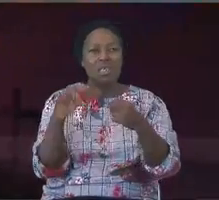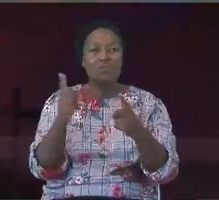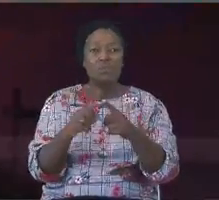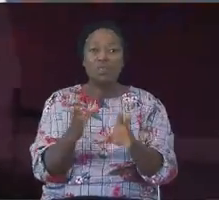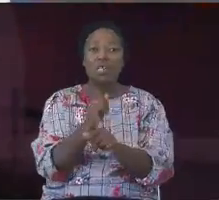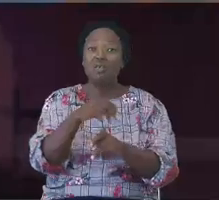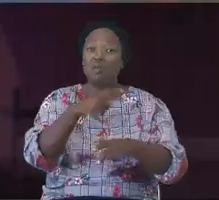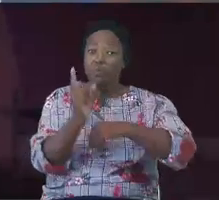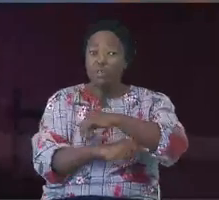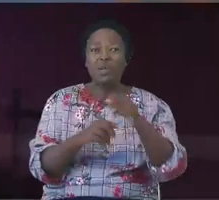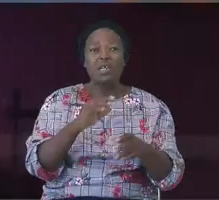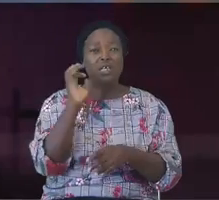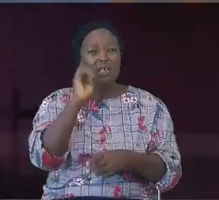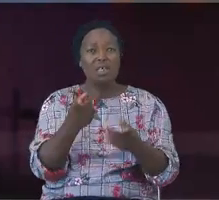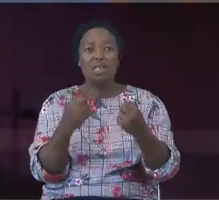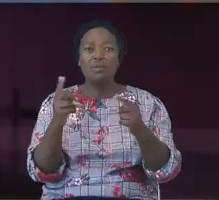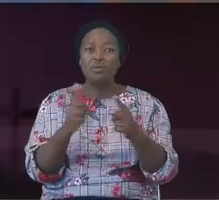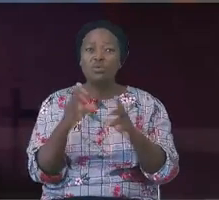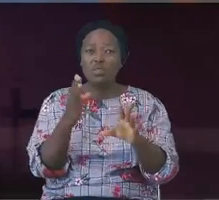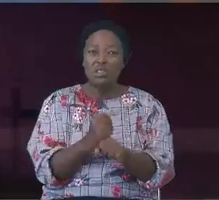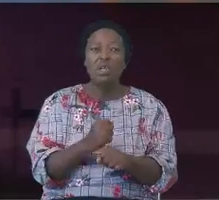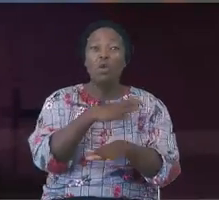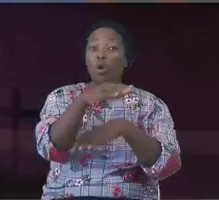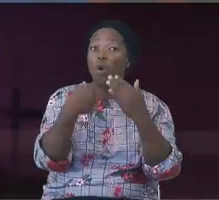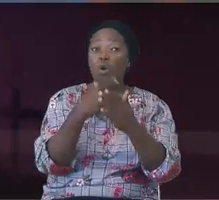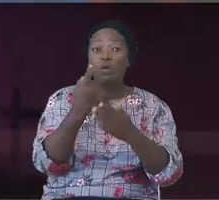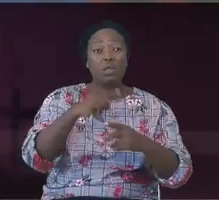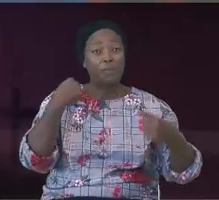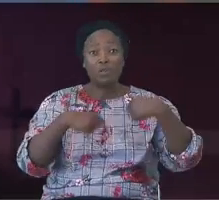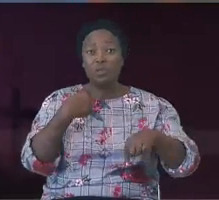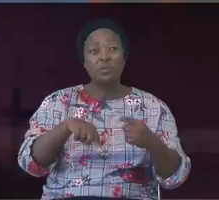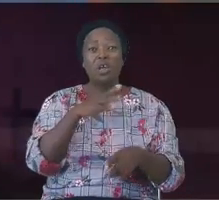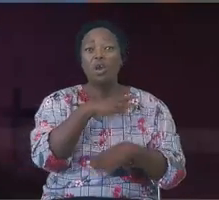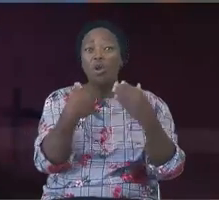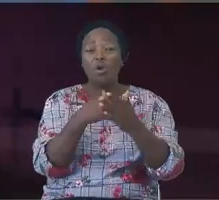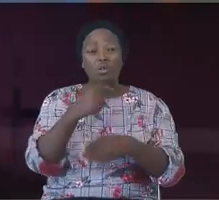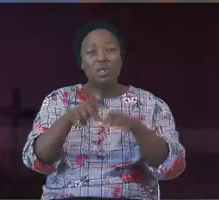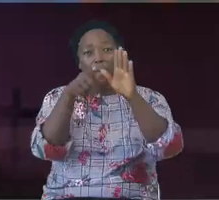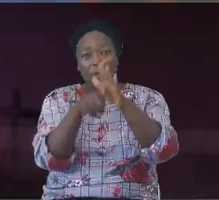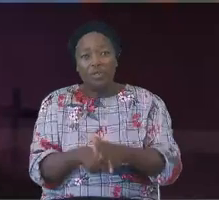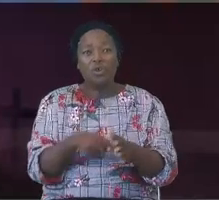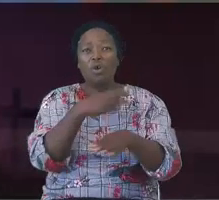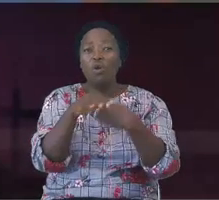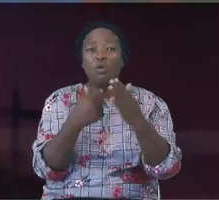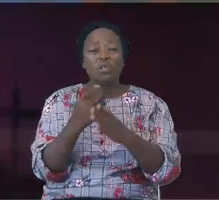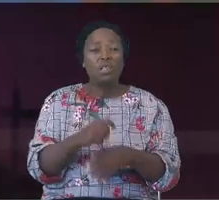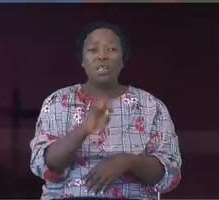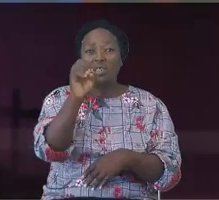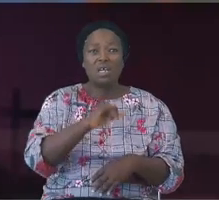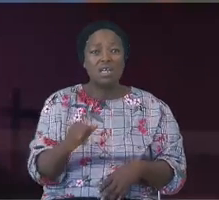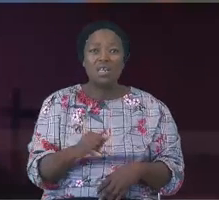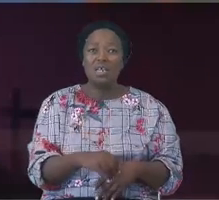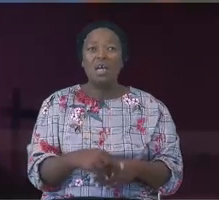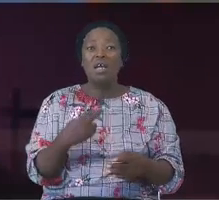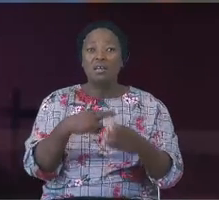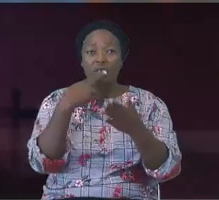pour toi. Il est venu prendre ta place. Il est venu prendre ton châtiment. Il est venu prendre